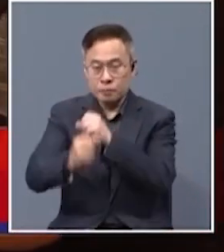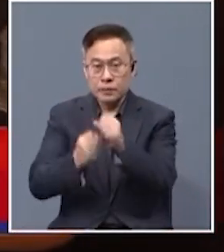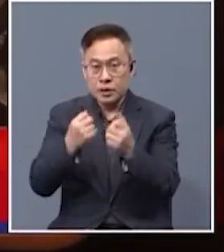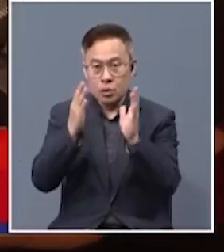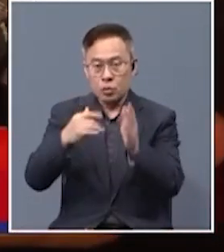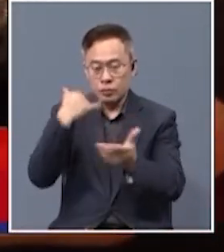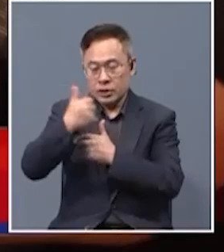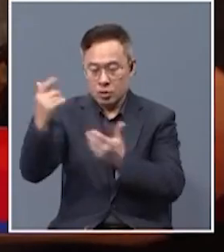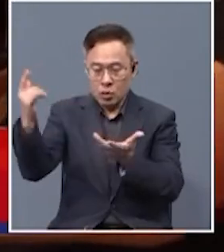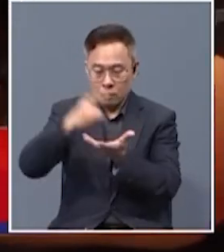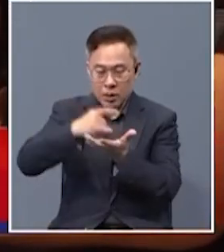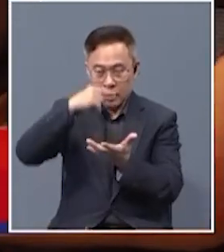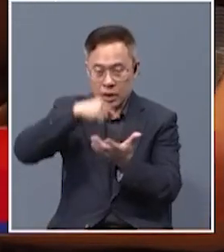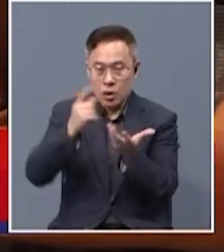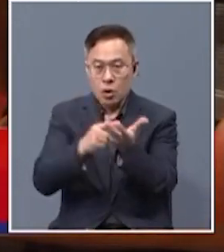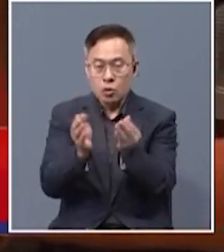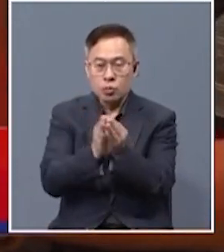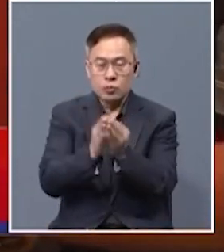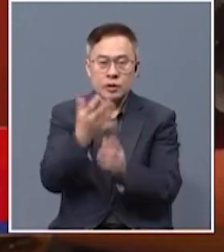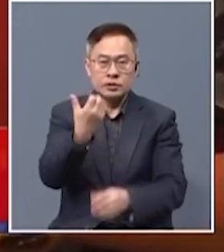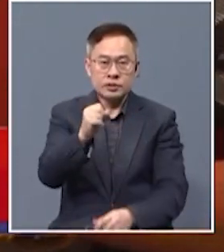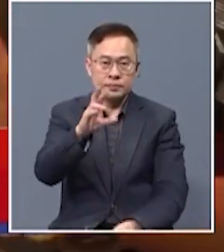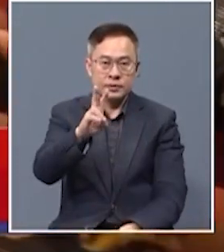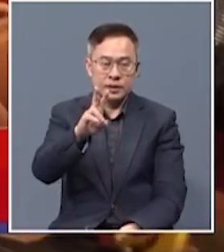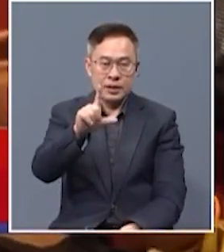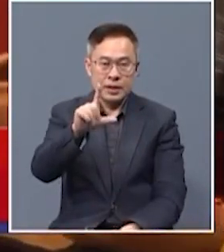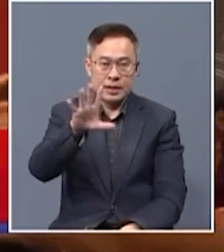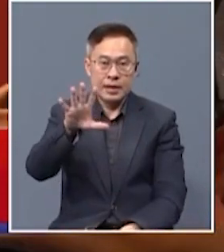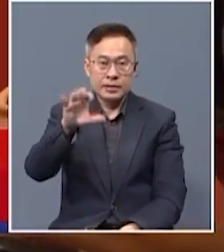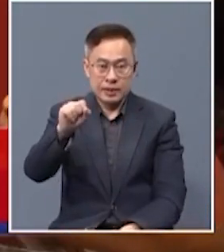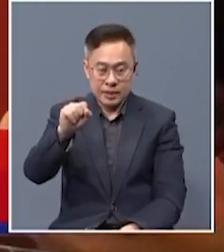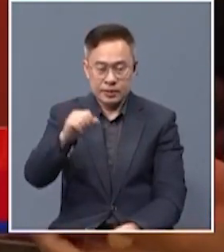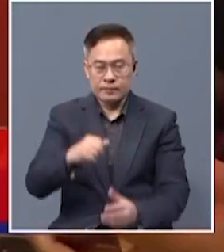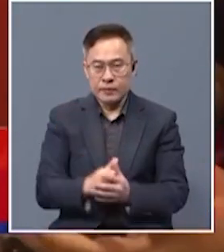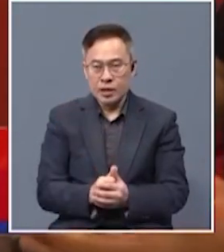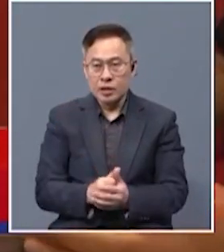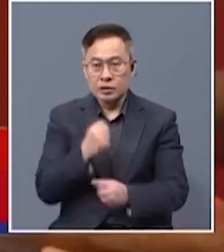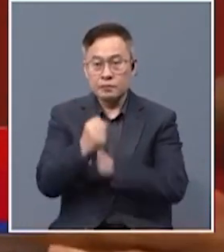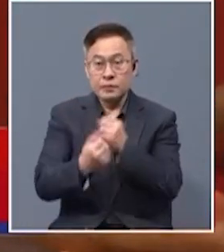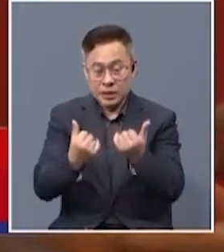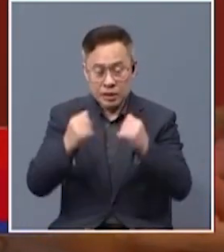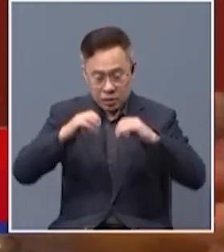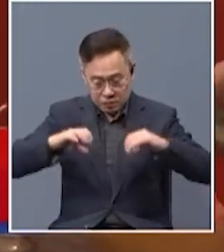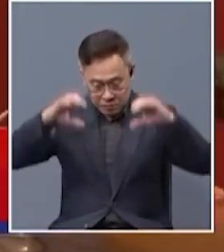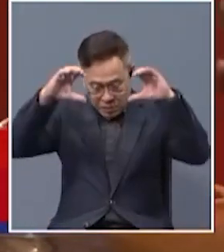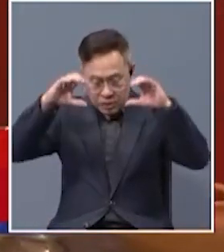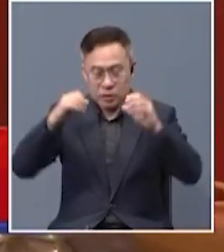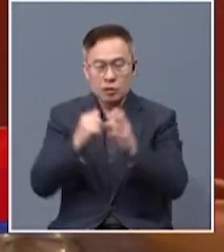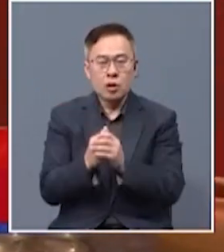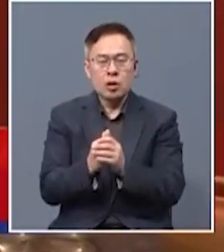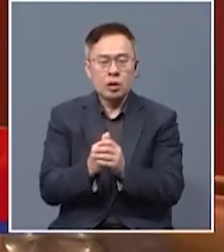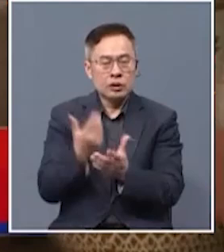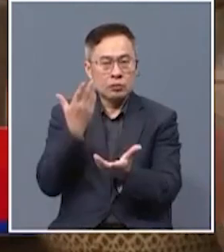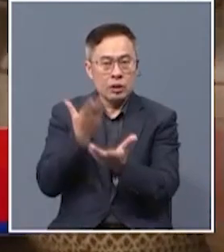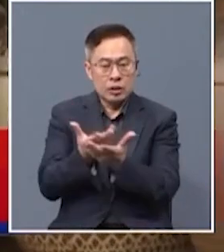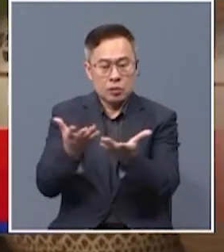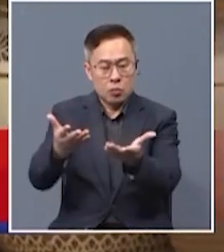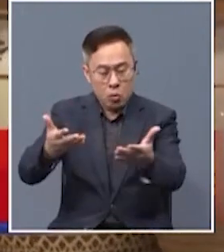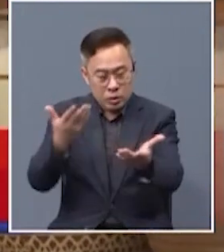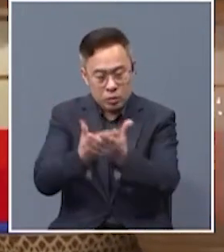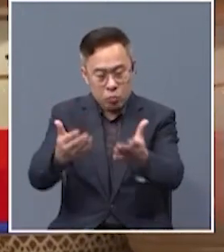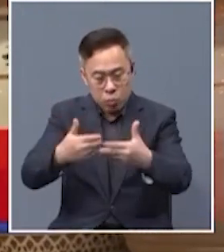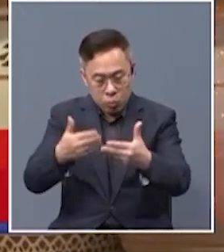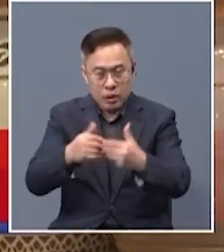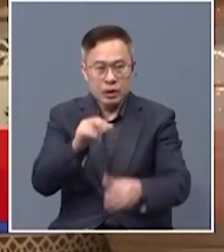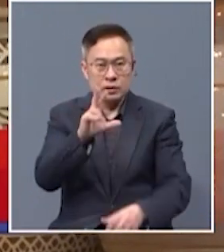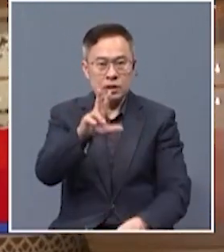ยวต่างชาติเดินทางเข้ามาประเทศไทยแล้วมากกว่า 17,500,000 คนในปีนี้รัฐบาลตั้งเป้ารายได้จากการท่องเที่ยวไว้ที่ 3.5 ล้